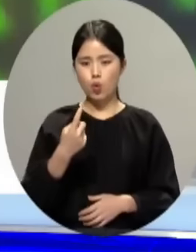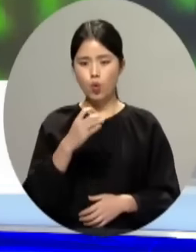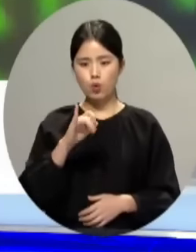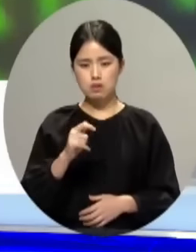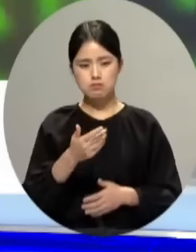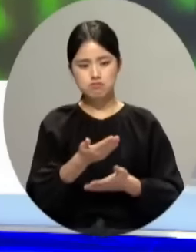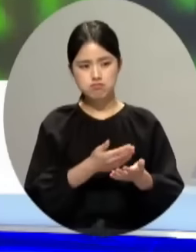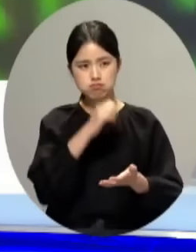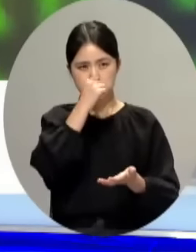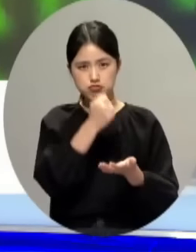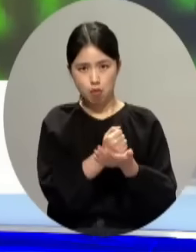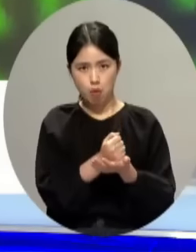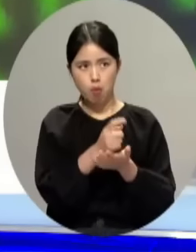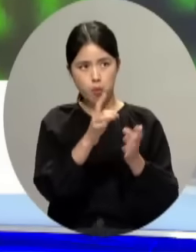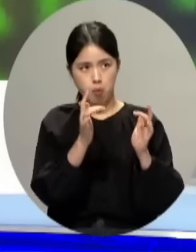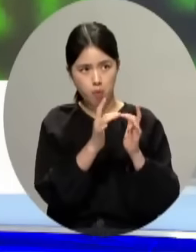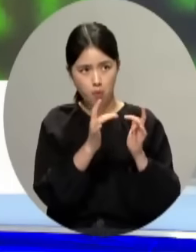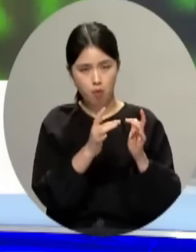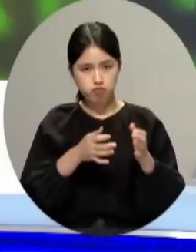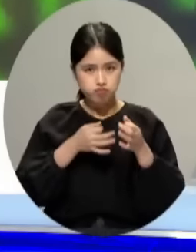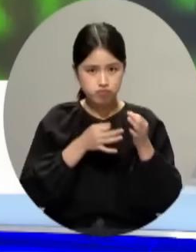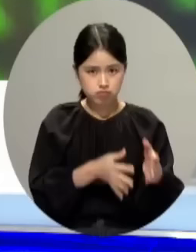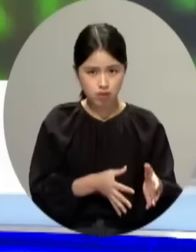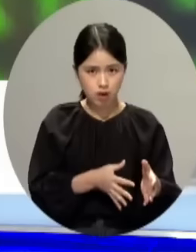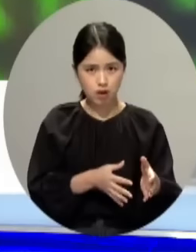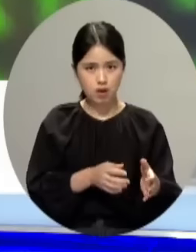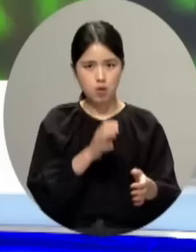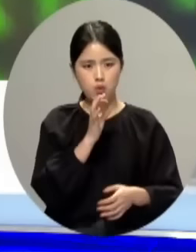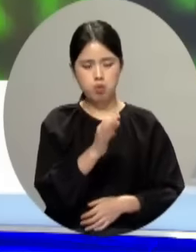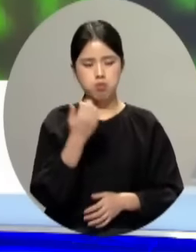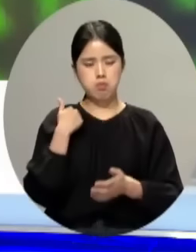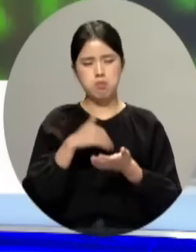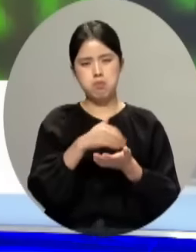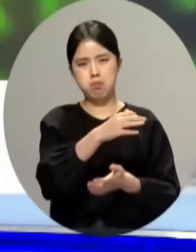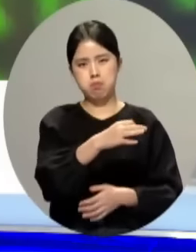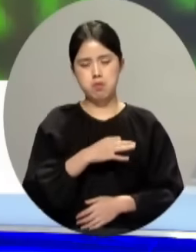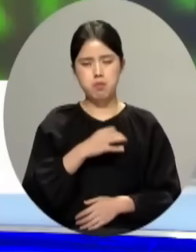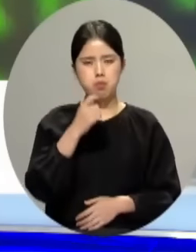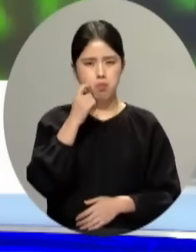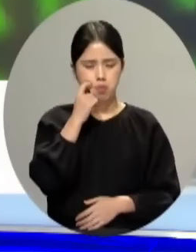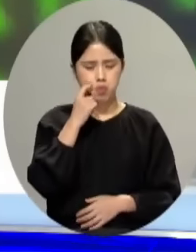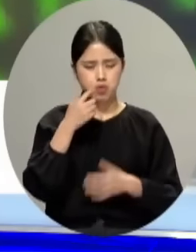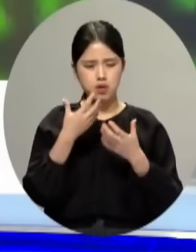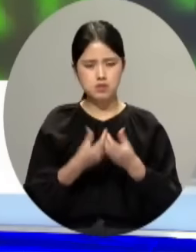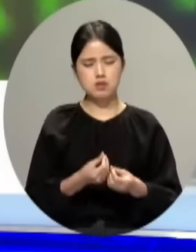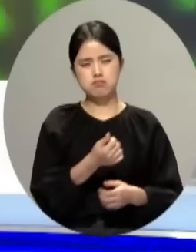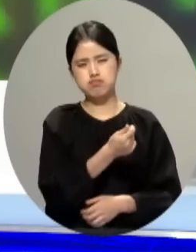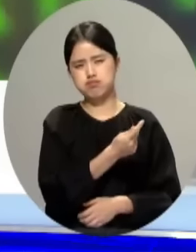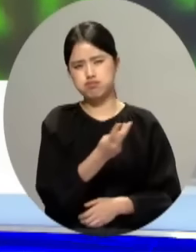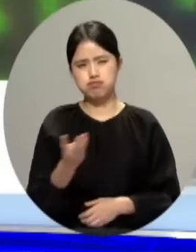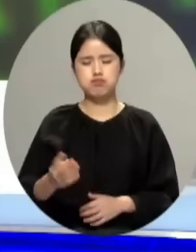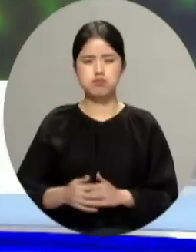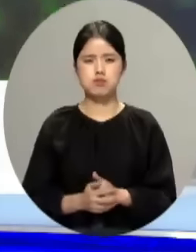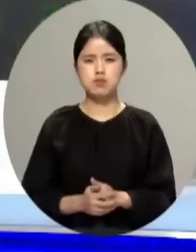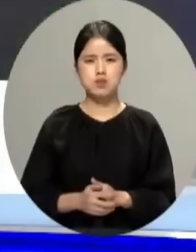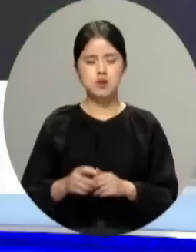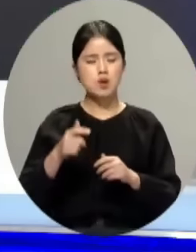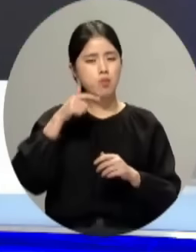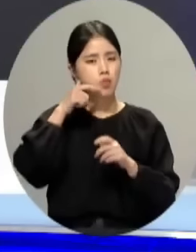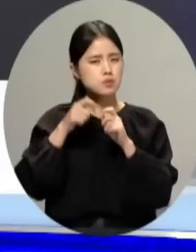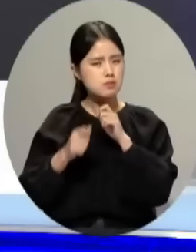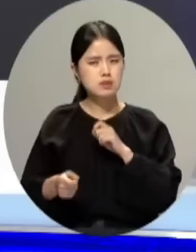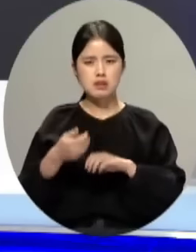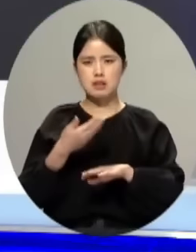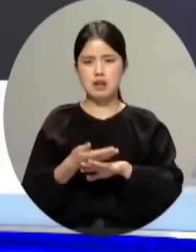거래되는 것처럼 꾸민 허위 사이트에 투자했다가 투자한 돈을 돌려받지 못한 사례가 수백 건입니다. 보이스피싱과 다르게